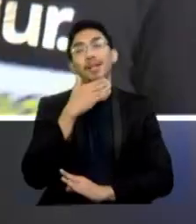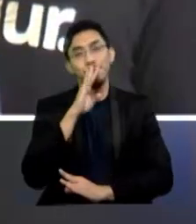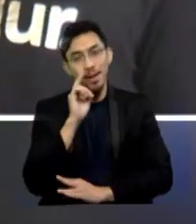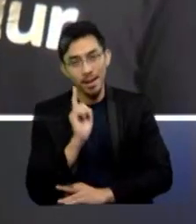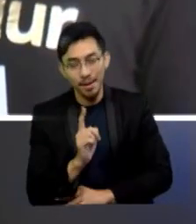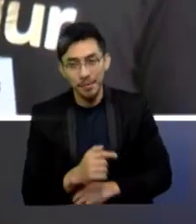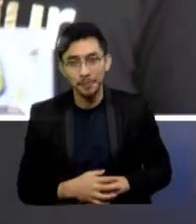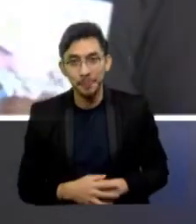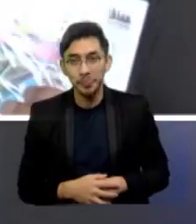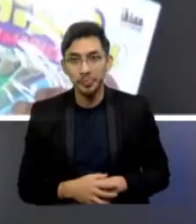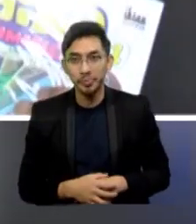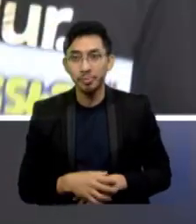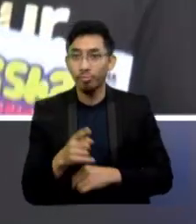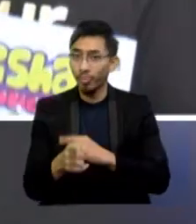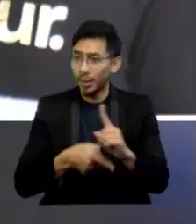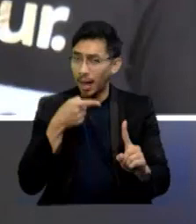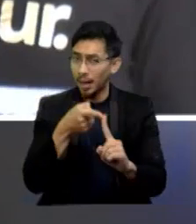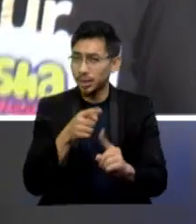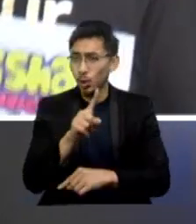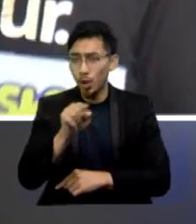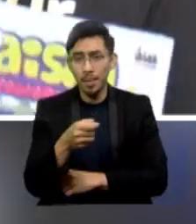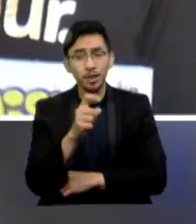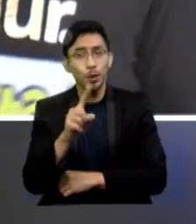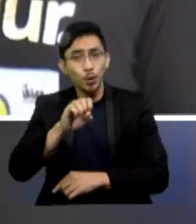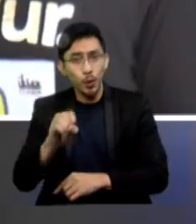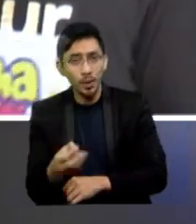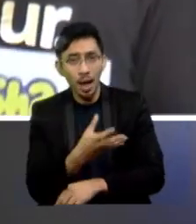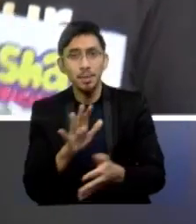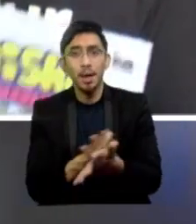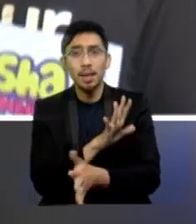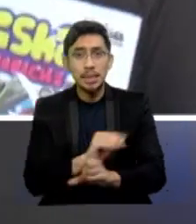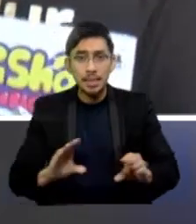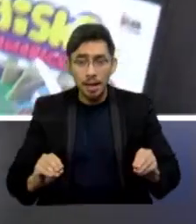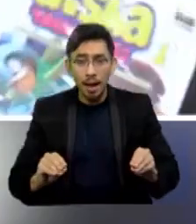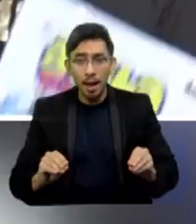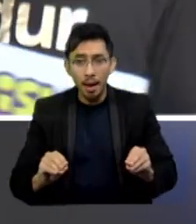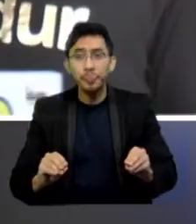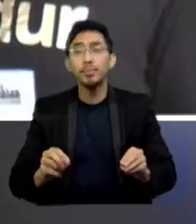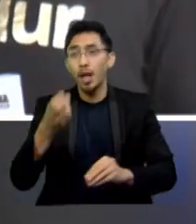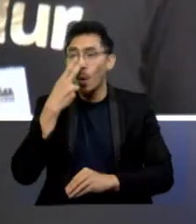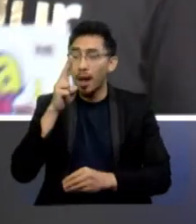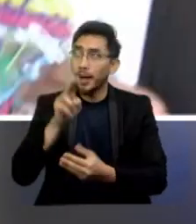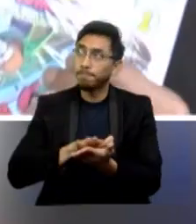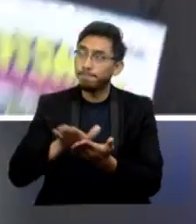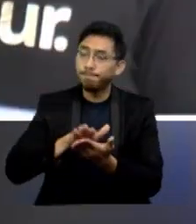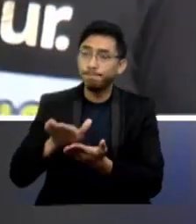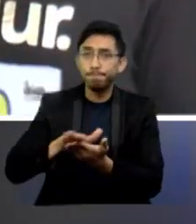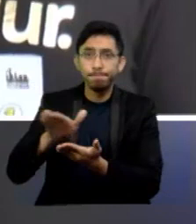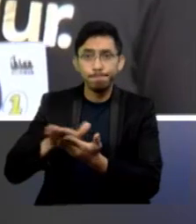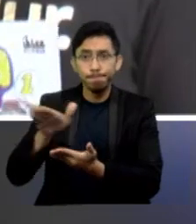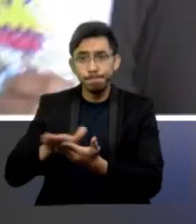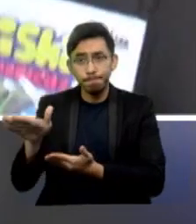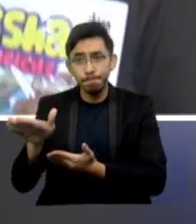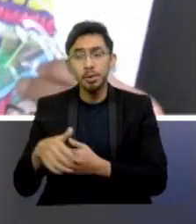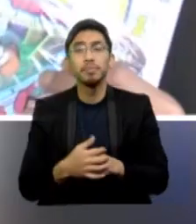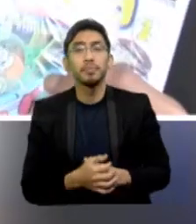total 1,1 juta lapangan kerja baru di tahun ini. Kita akan mendorong ekspor 21,8 miliar dolar. Wisata